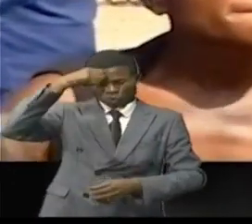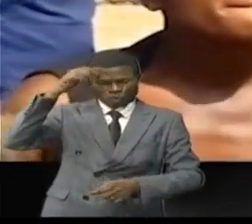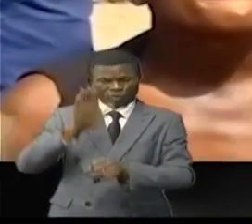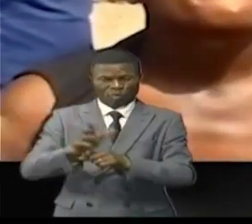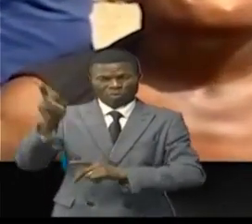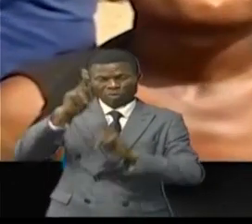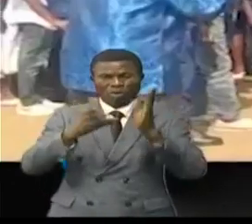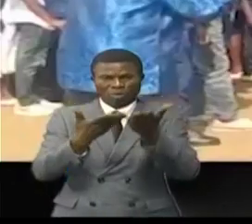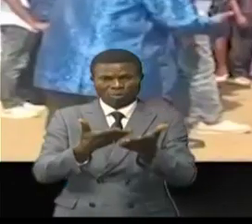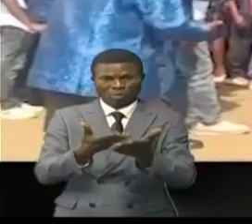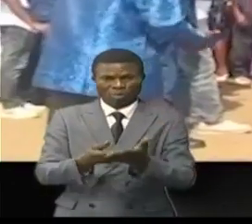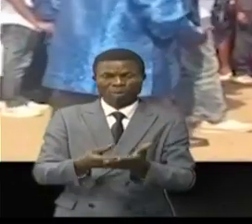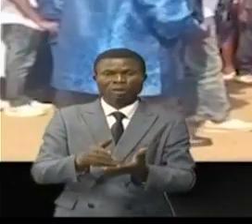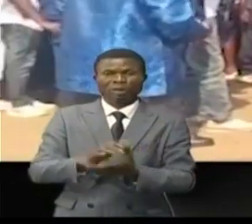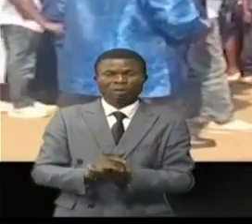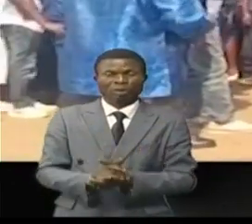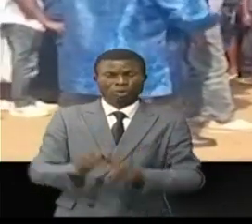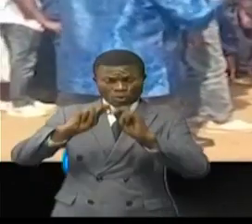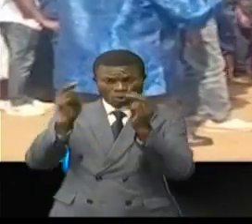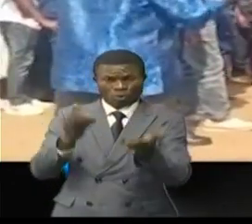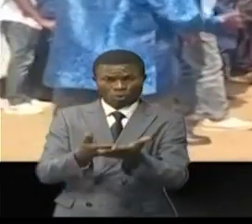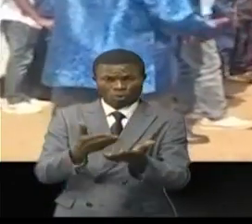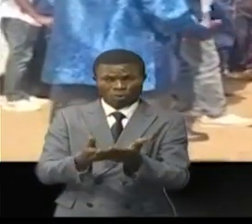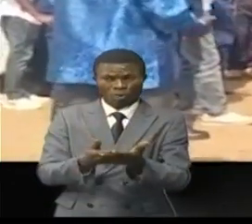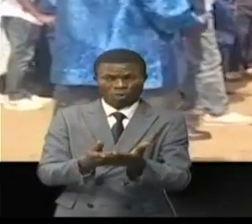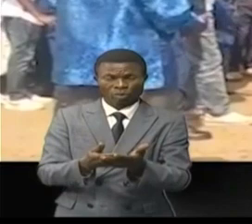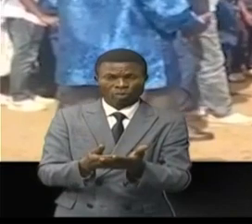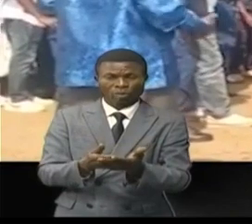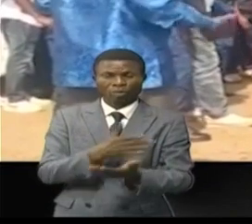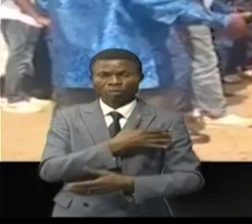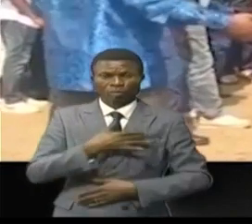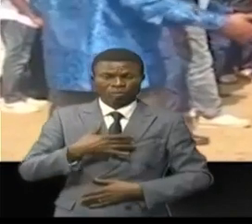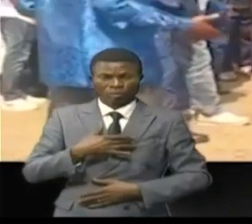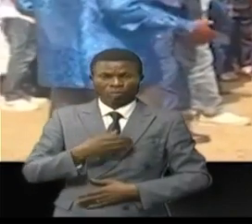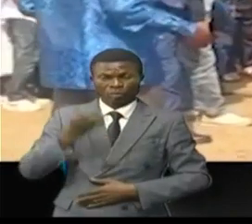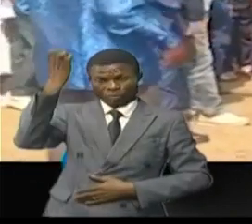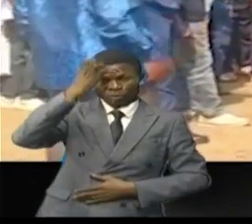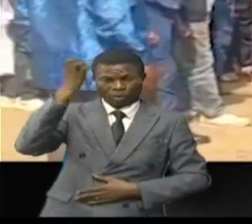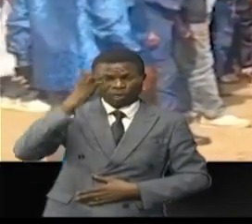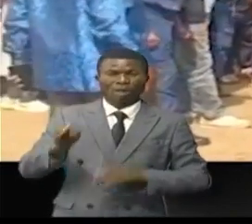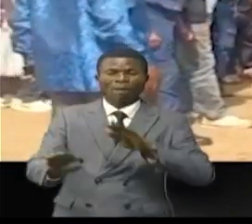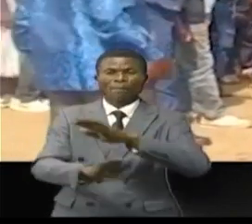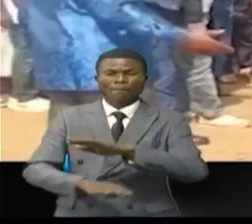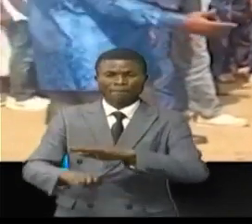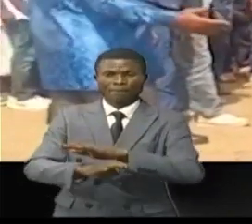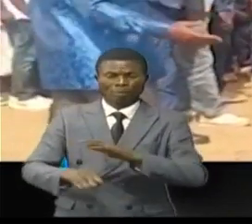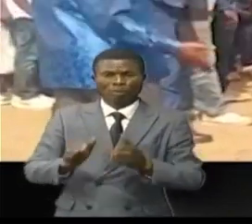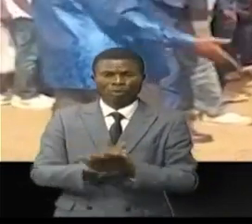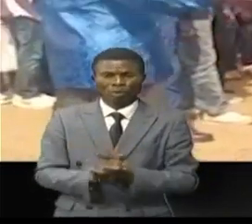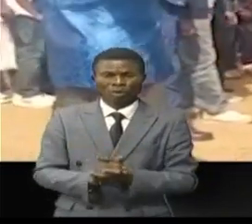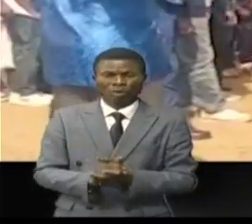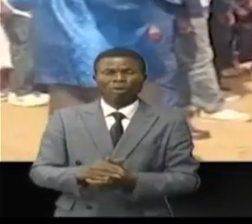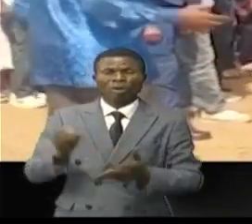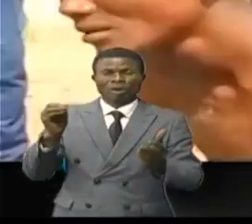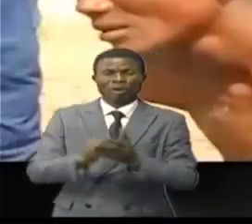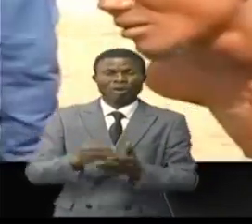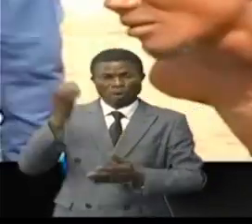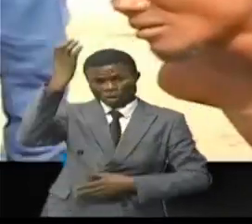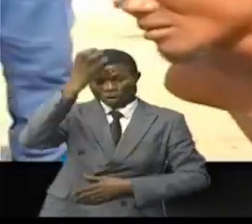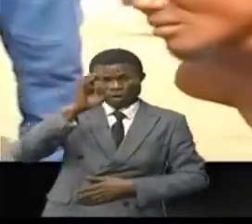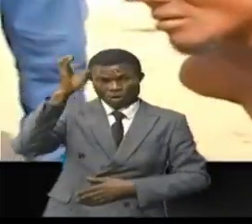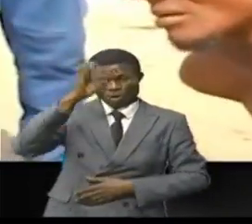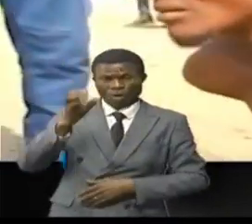quartier Moulele. Parmi eux, un est baptisé sous le nom de général de la base, le Rouge, un autre colonel, puis